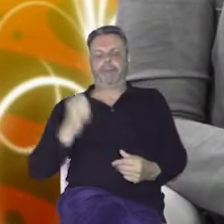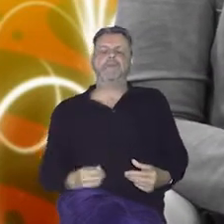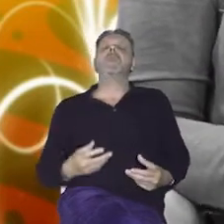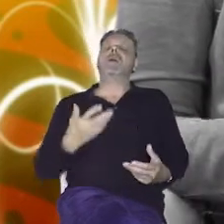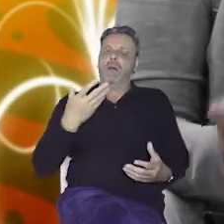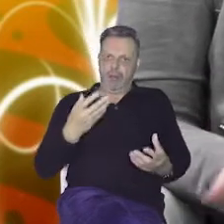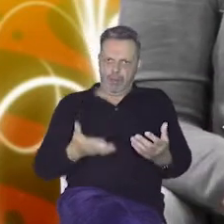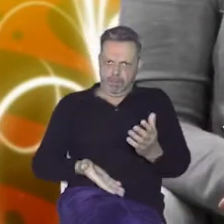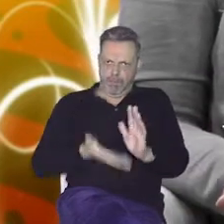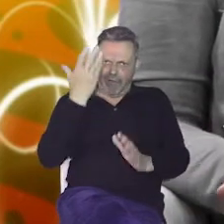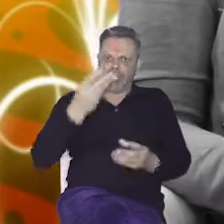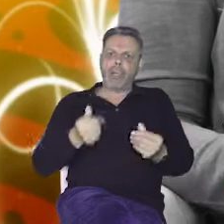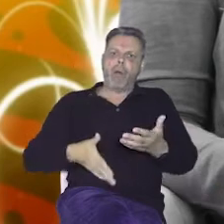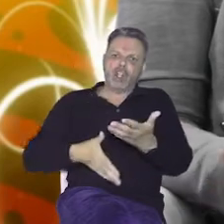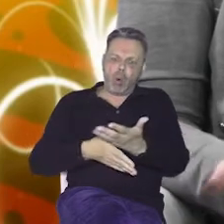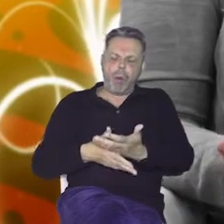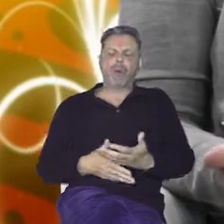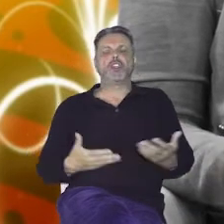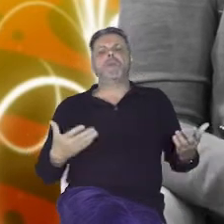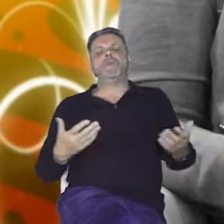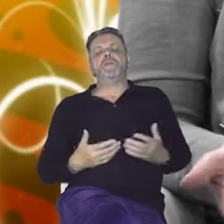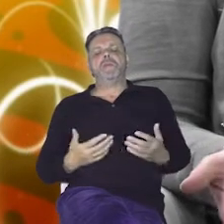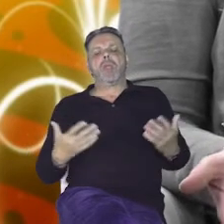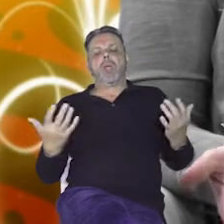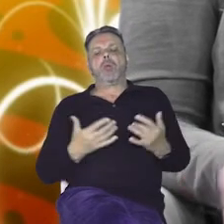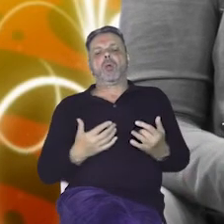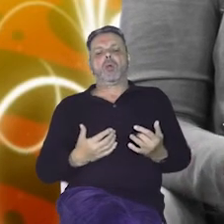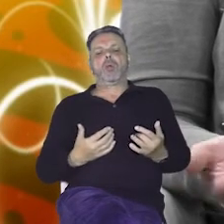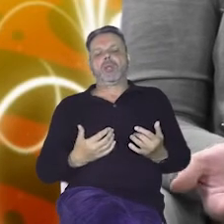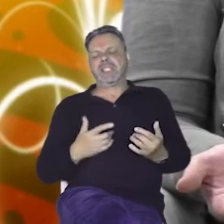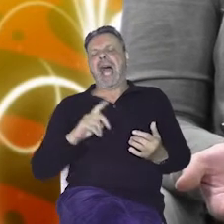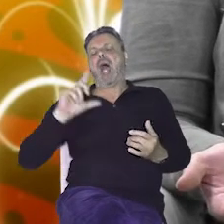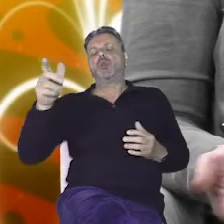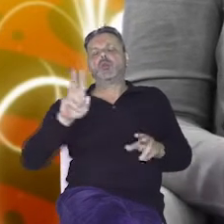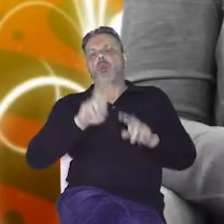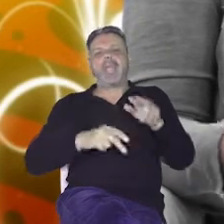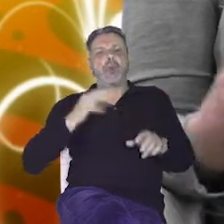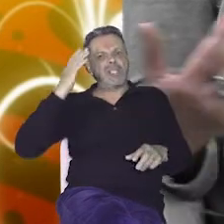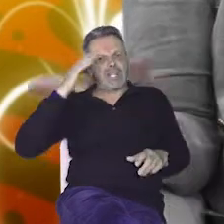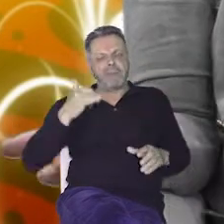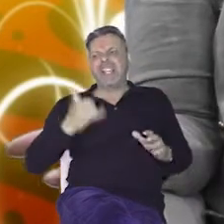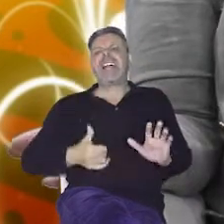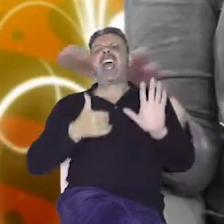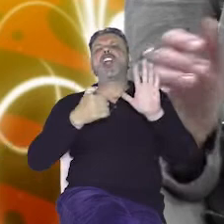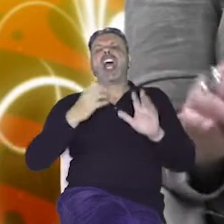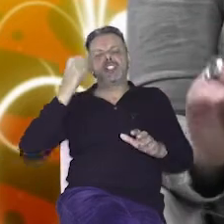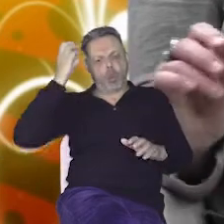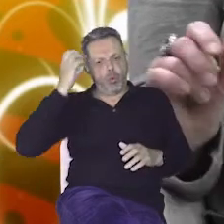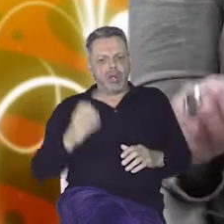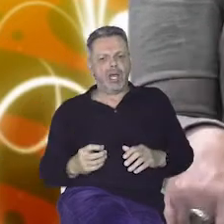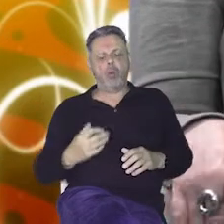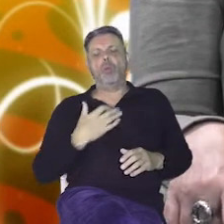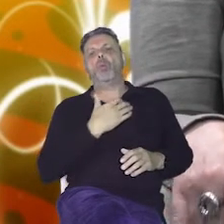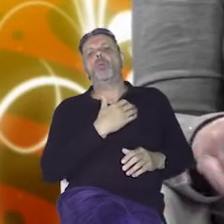povećati. Znači, povećati tu novčanu pomoć koju uzimo sad, znači za tuđu njegu i skrb, koja je sad 600 kuna. U Gradu Zagrebu